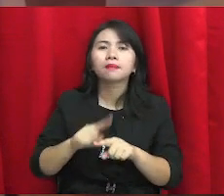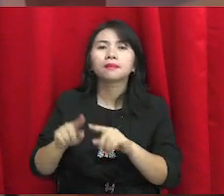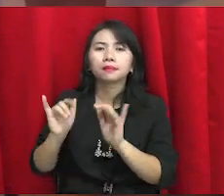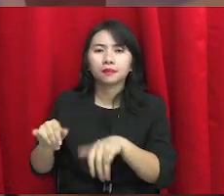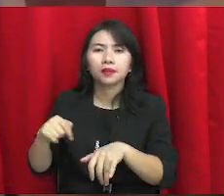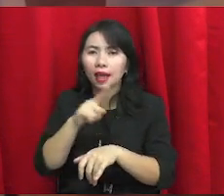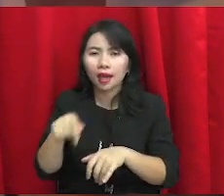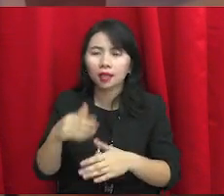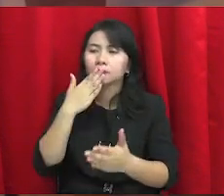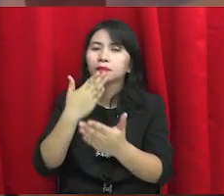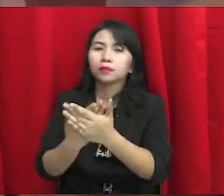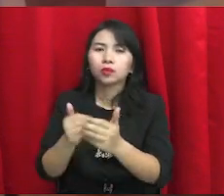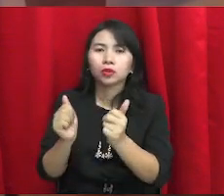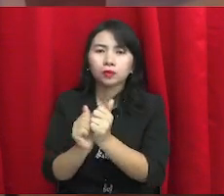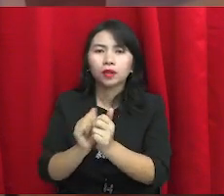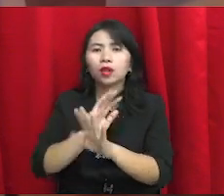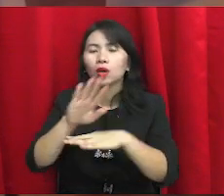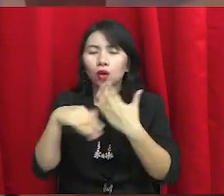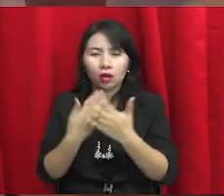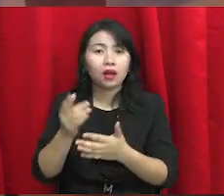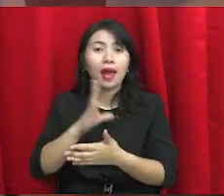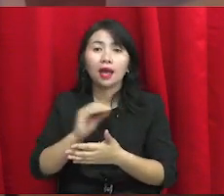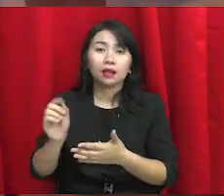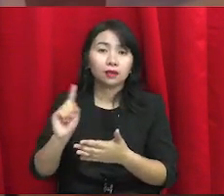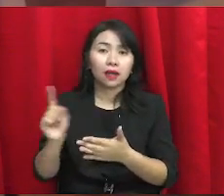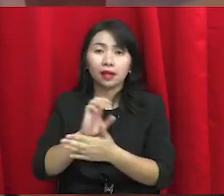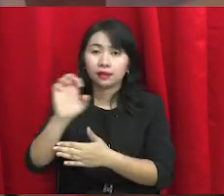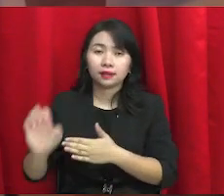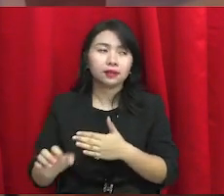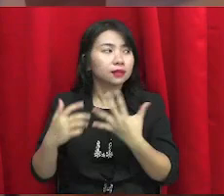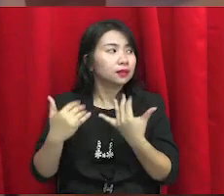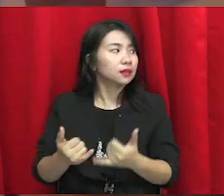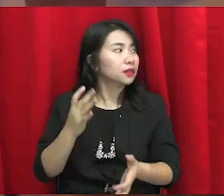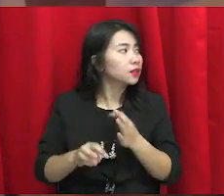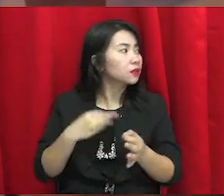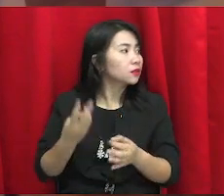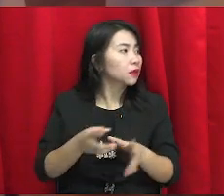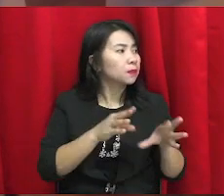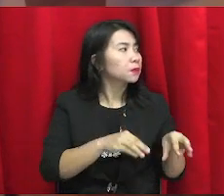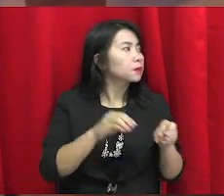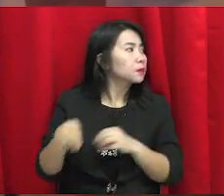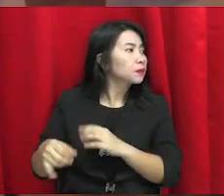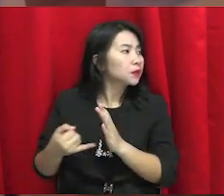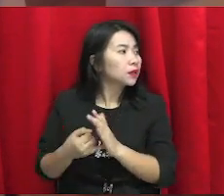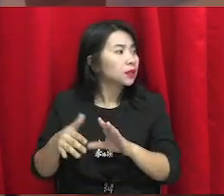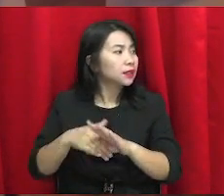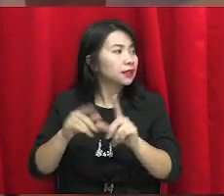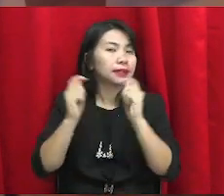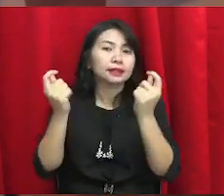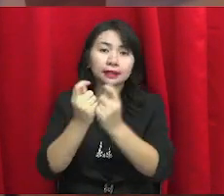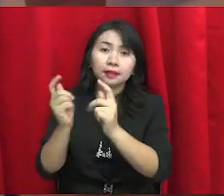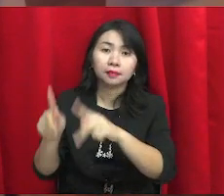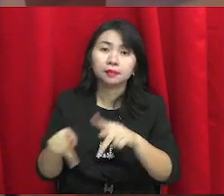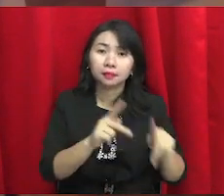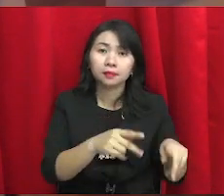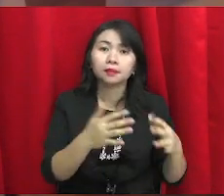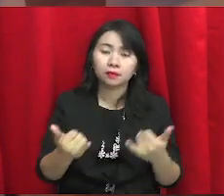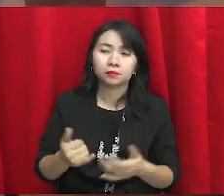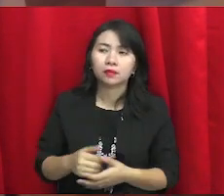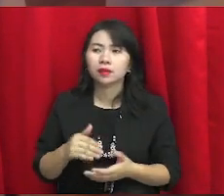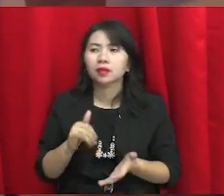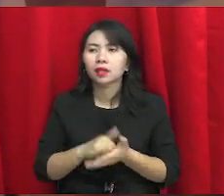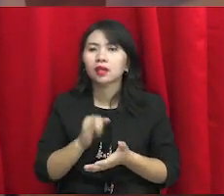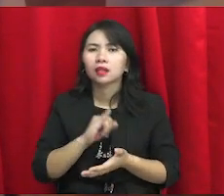sa lahat. At ang maging ending yan, pag ilagay na natin dito yan, lalo na sa team prep, yun na yung sabi mo, Ma'am